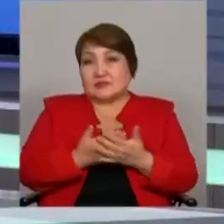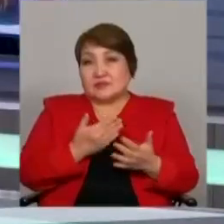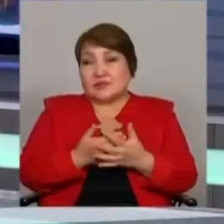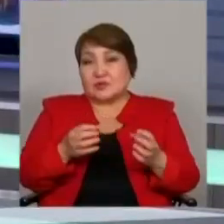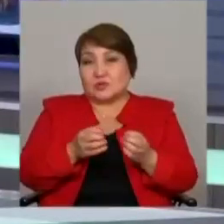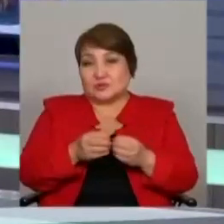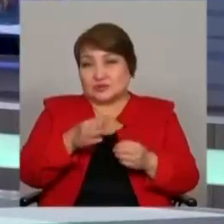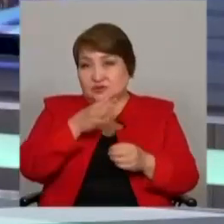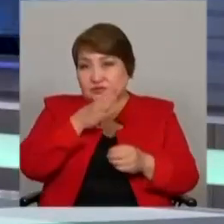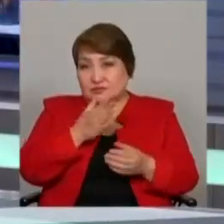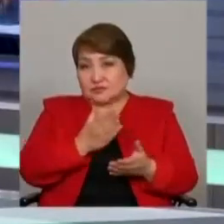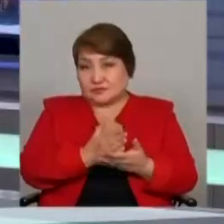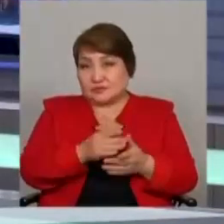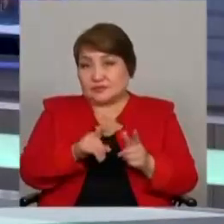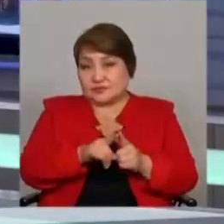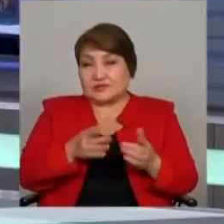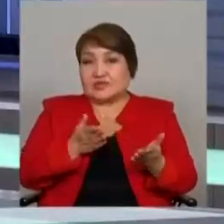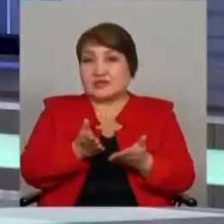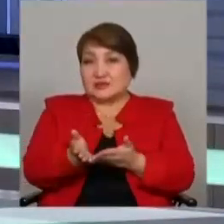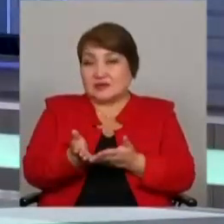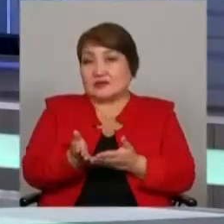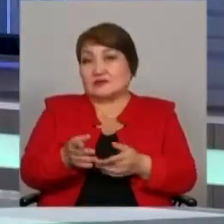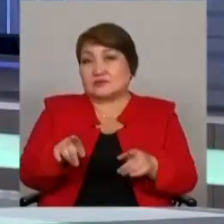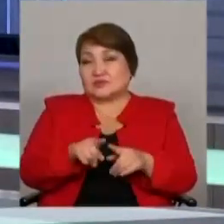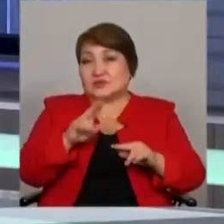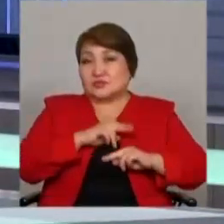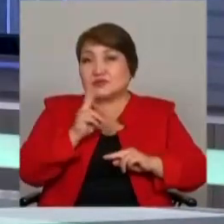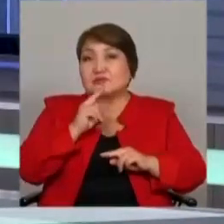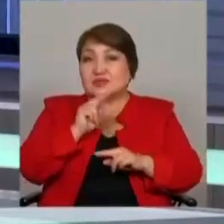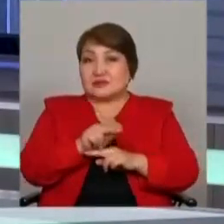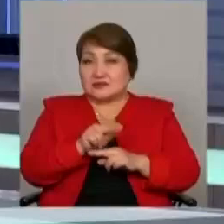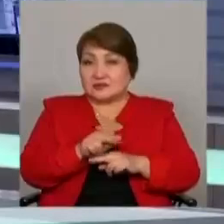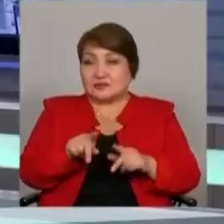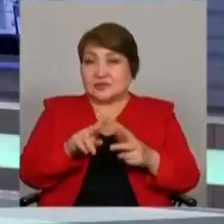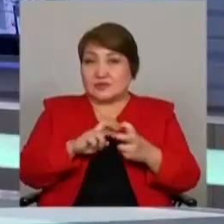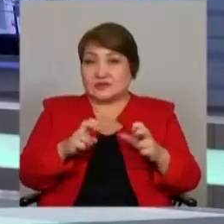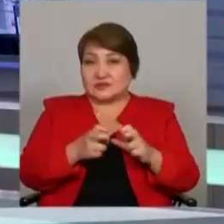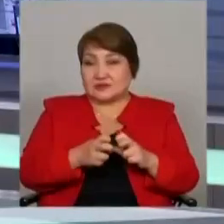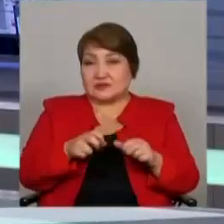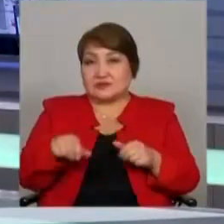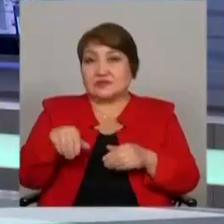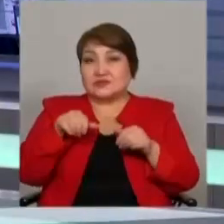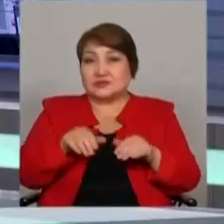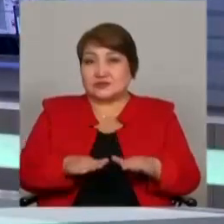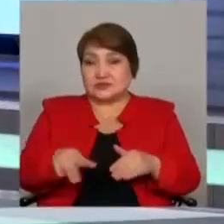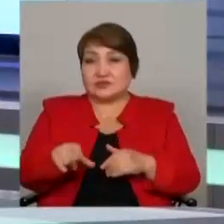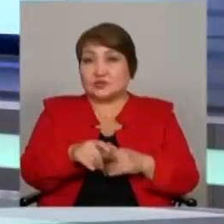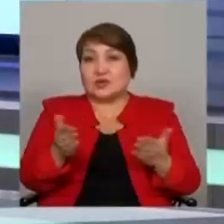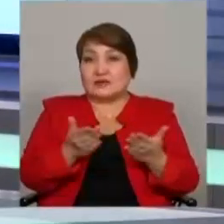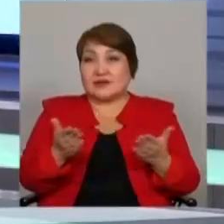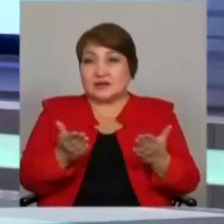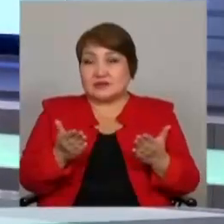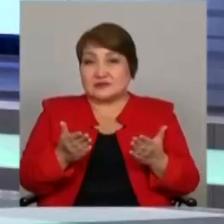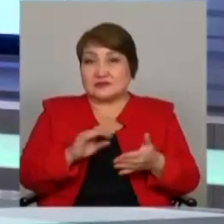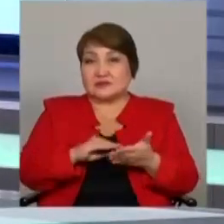bolıptı. Саладағы жүйесі жұмысқа кім кінәлі? Қордаланған мәселені шешудің жолы қандай? Елордалық тілшіміз Кәмшат Мұхамеджан